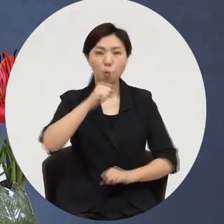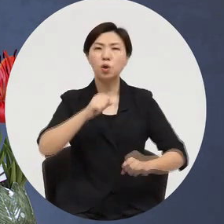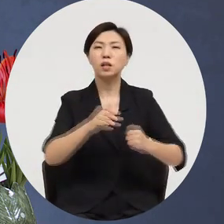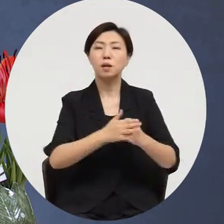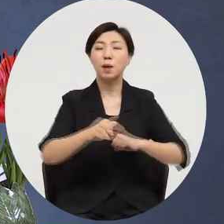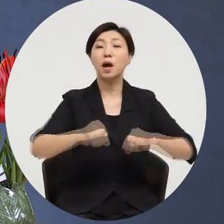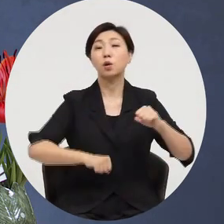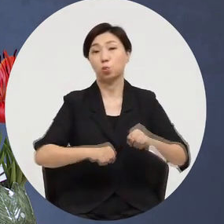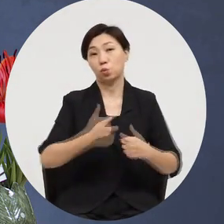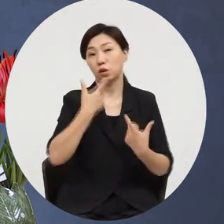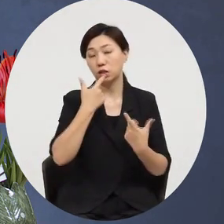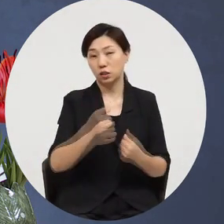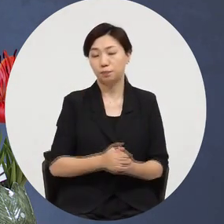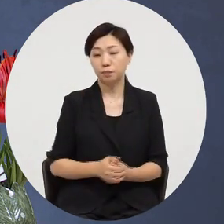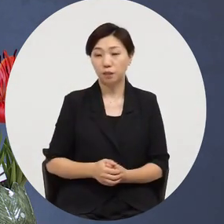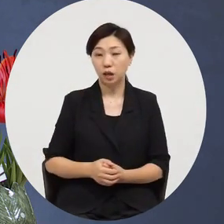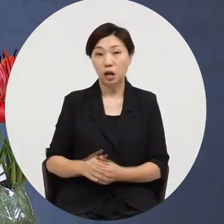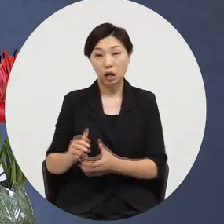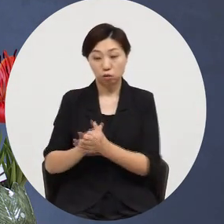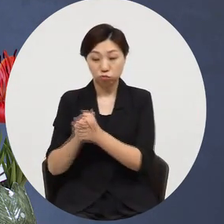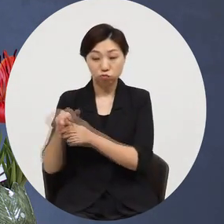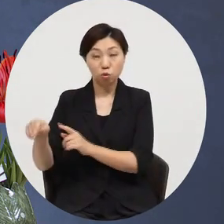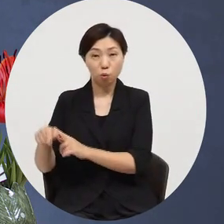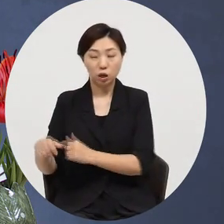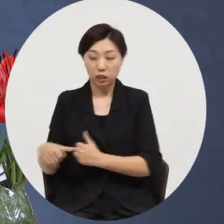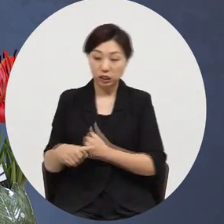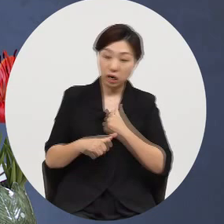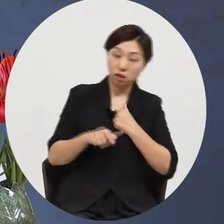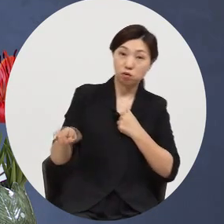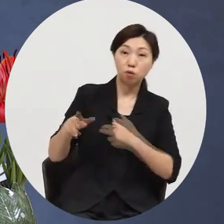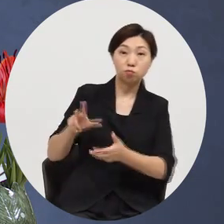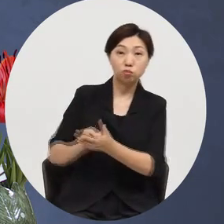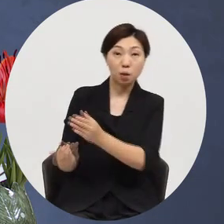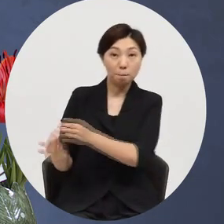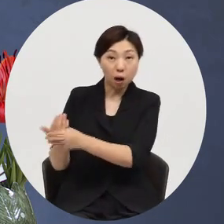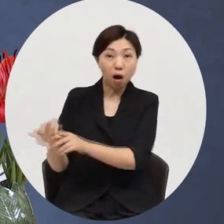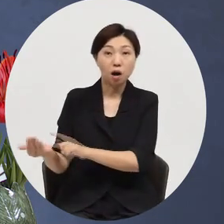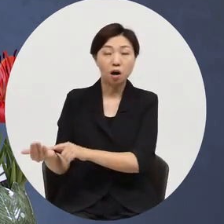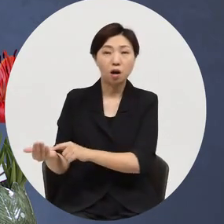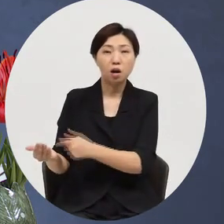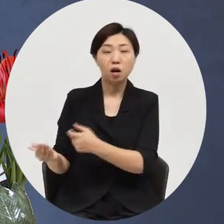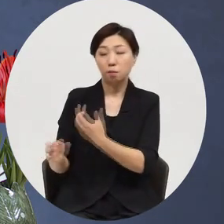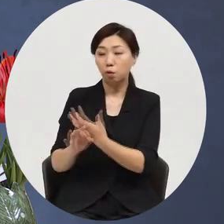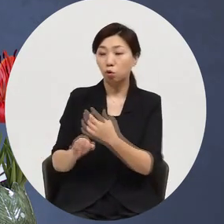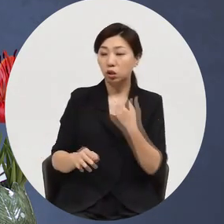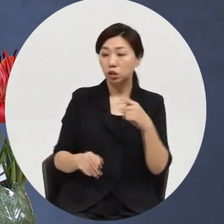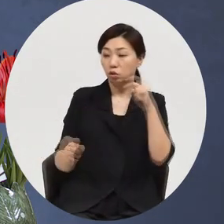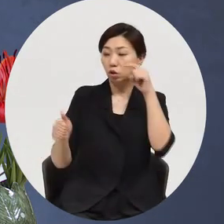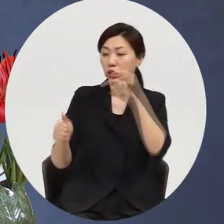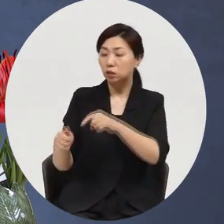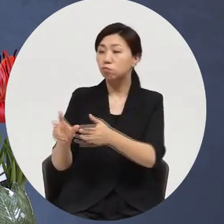없다. 만약 그 동료가 게을러서 문제가 생기면 자기가 사장이 아니니까 그걸 누가 지적할까?